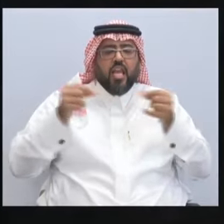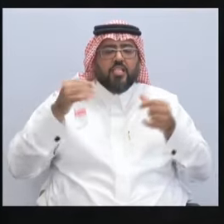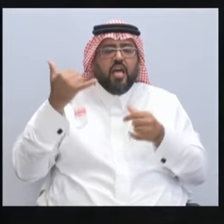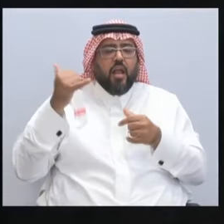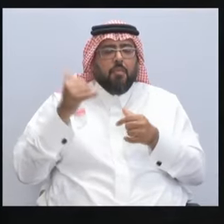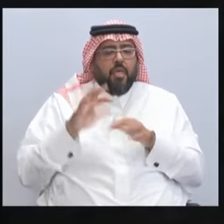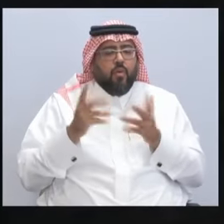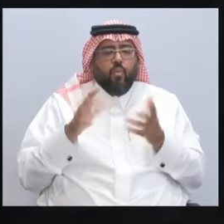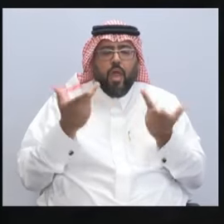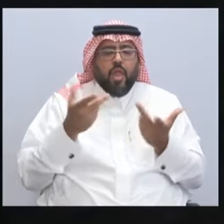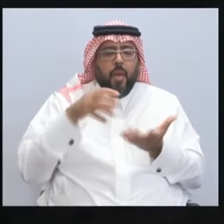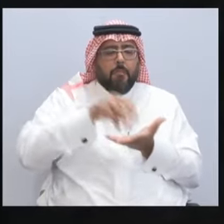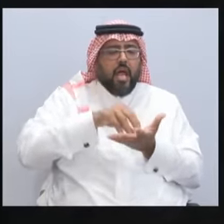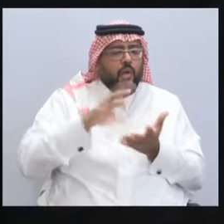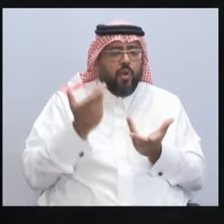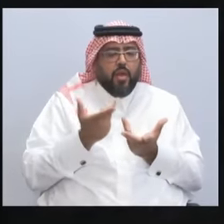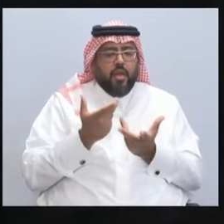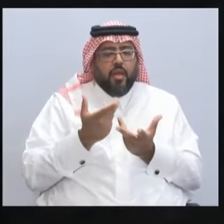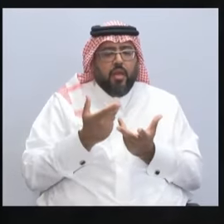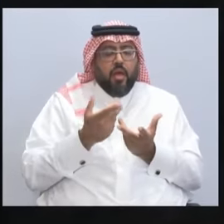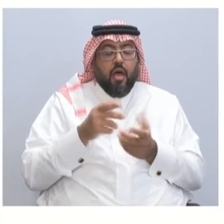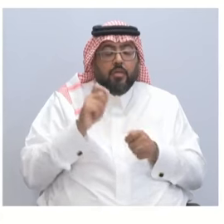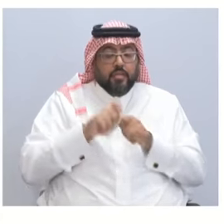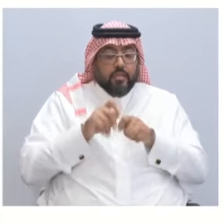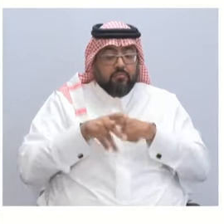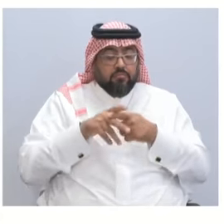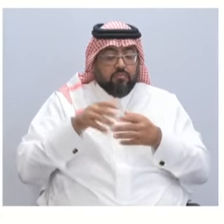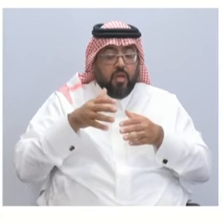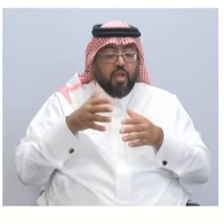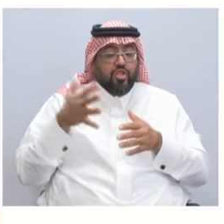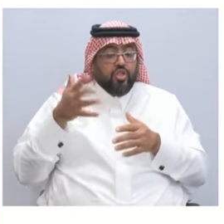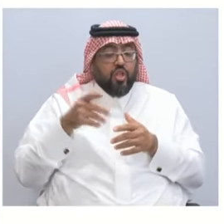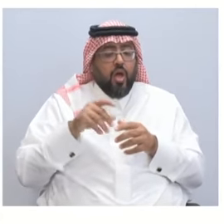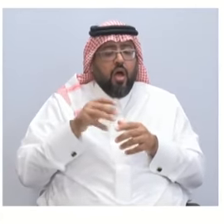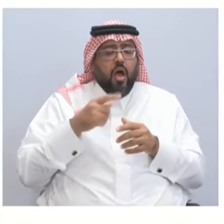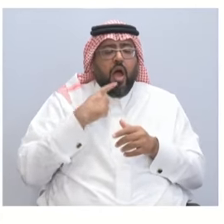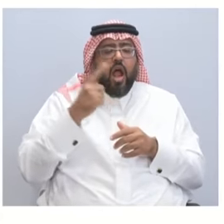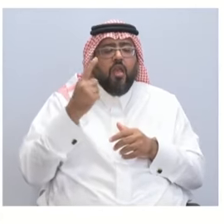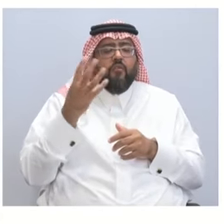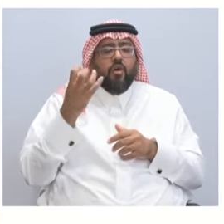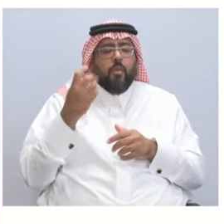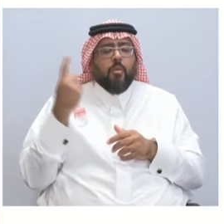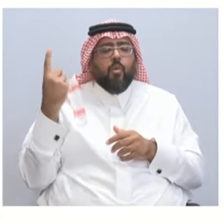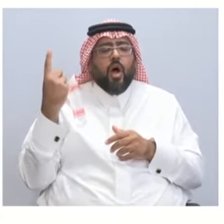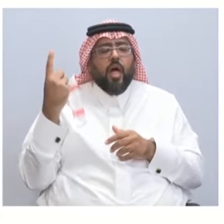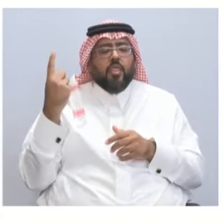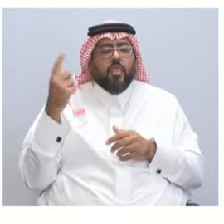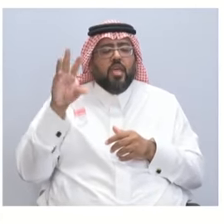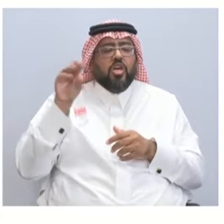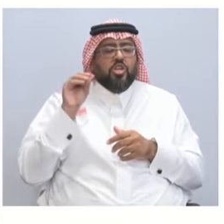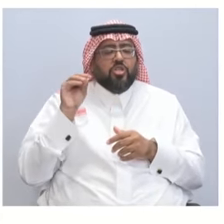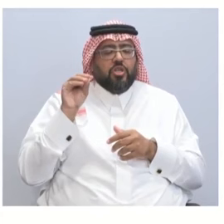واين مقره انشا مجلس التعاون لدول الخليج العربيه في عام 1401